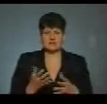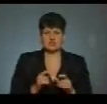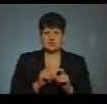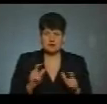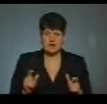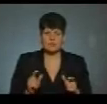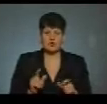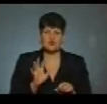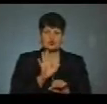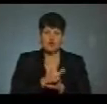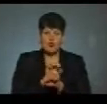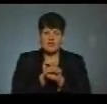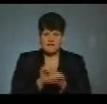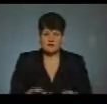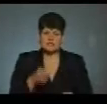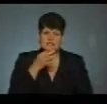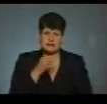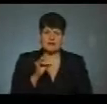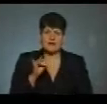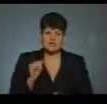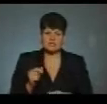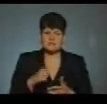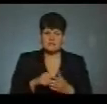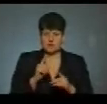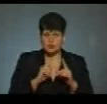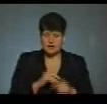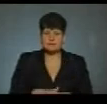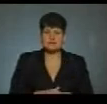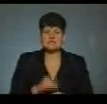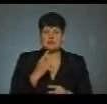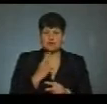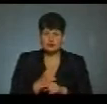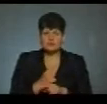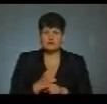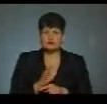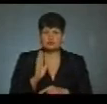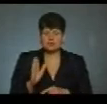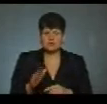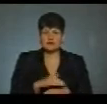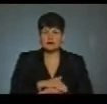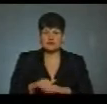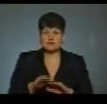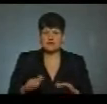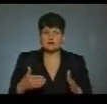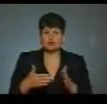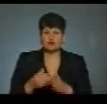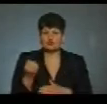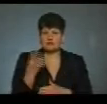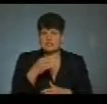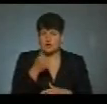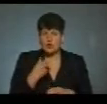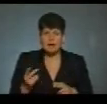штабу боротьби з коронавірусом, повідомила речниця міської ради Мар'яна Зварич. Заборонили перебувати на вулицях дітям до 14 років